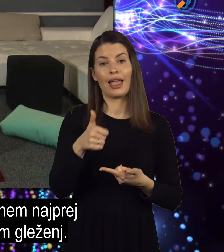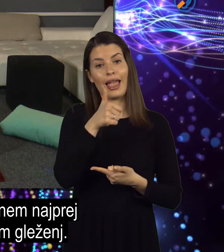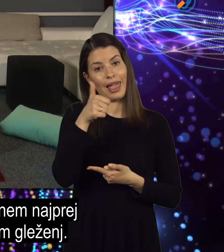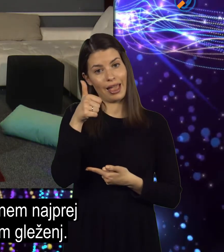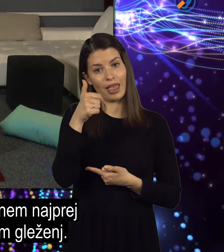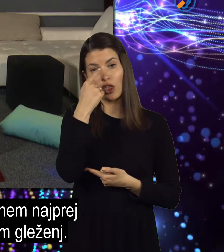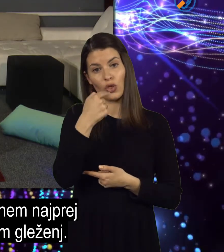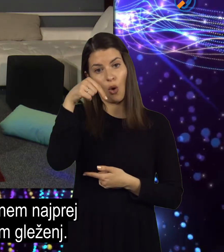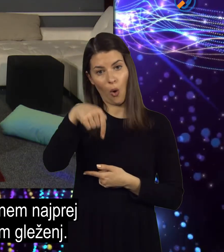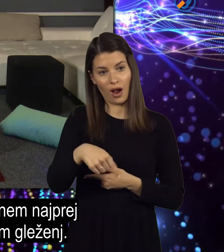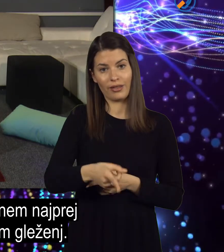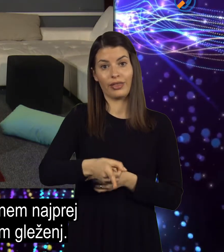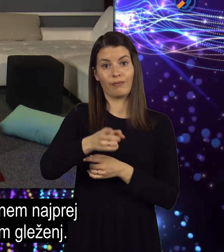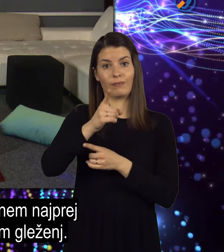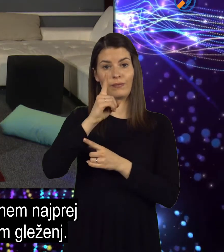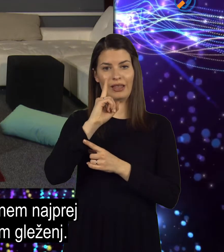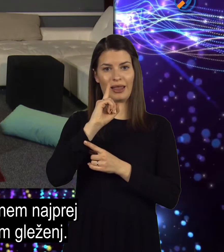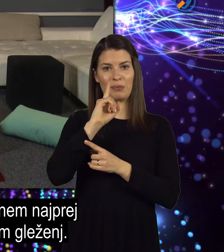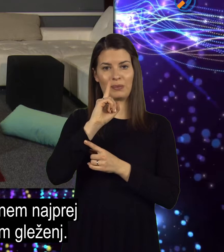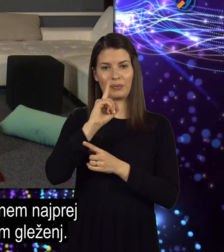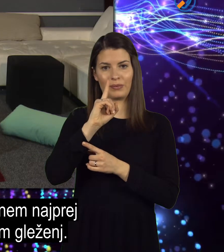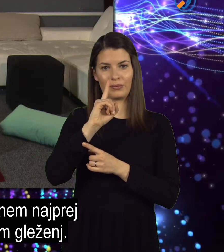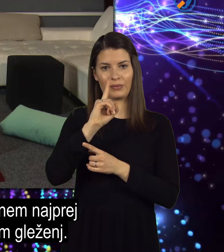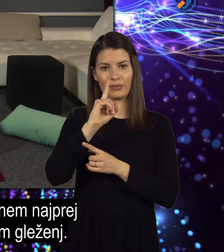Pritegnem najprej eno nogo.